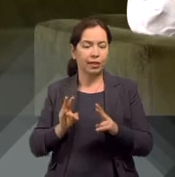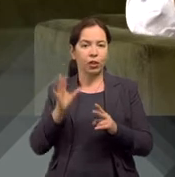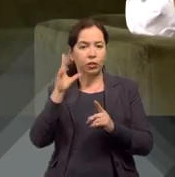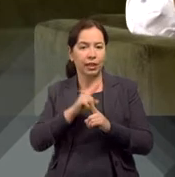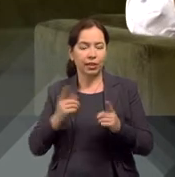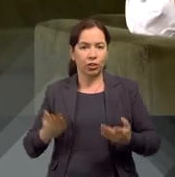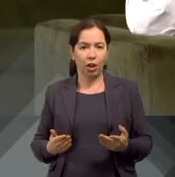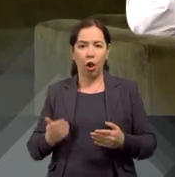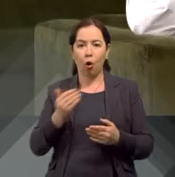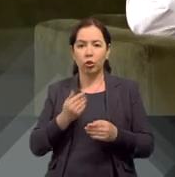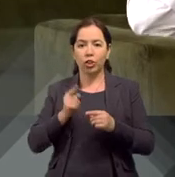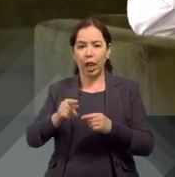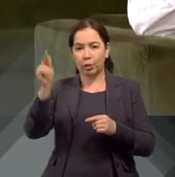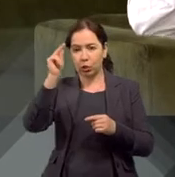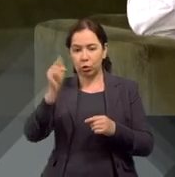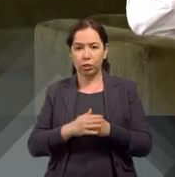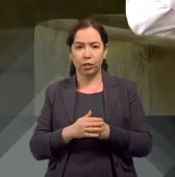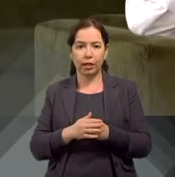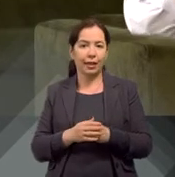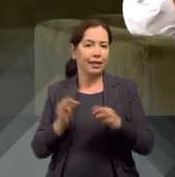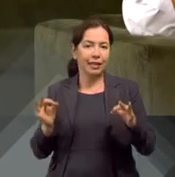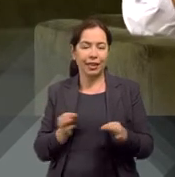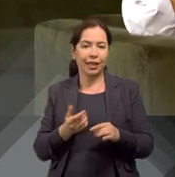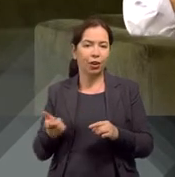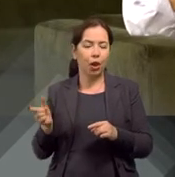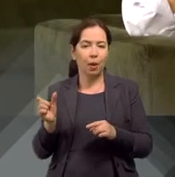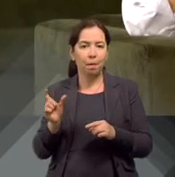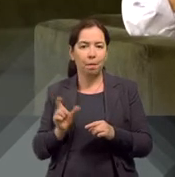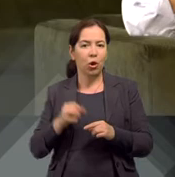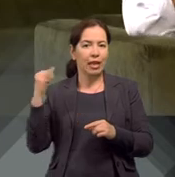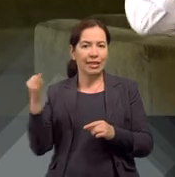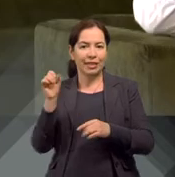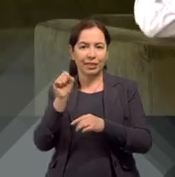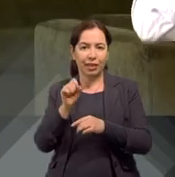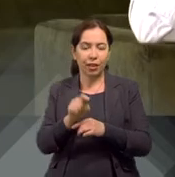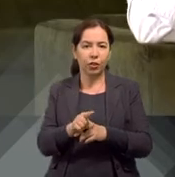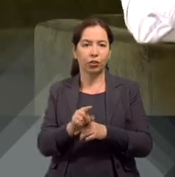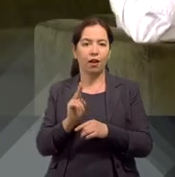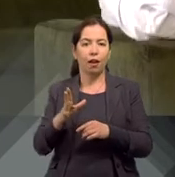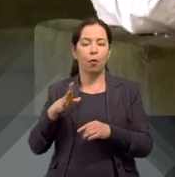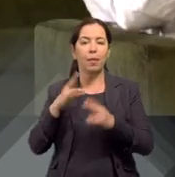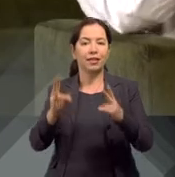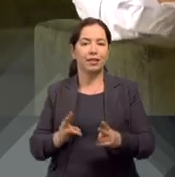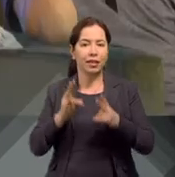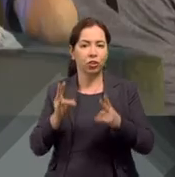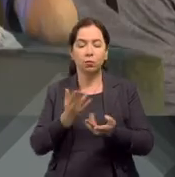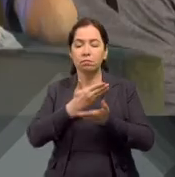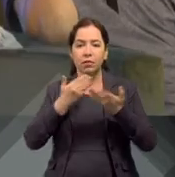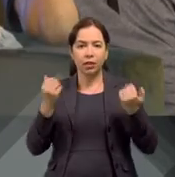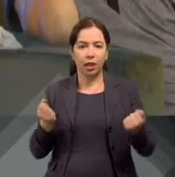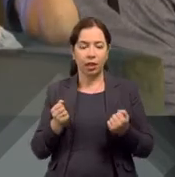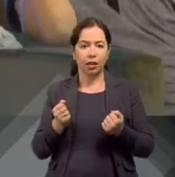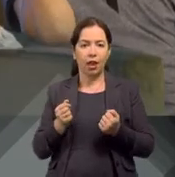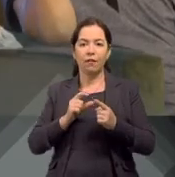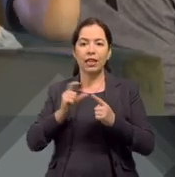этому хочется научиться. Оказывается, никакой более привлекательной задачи, как стать нежным, не существует. В ответ